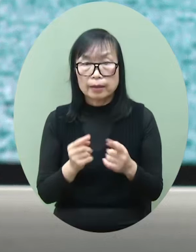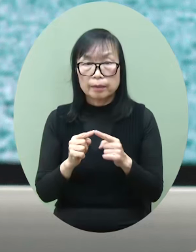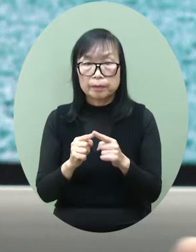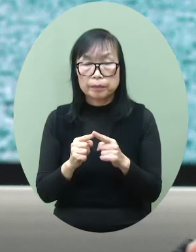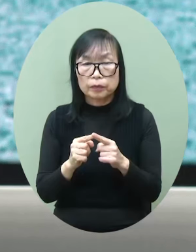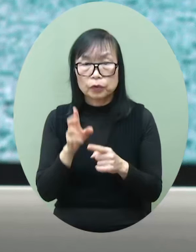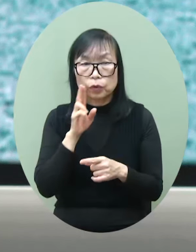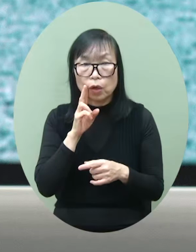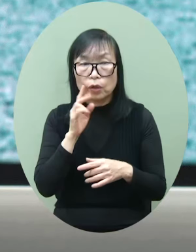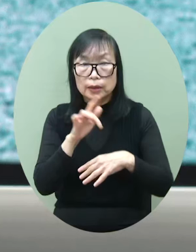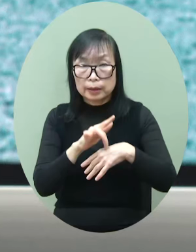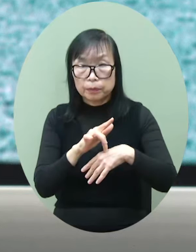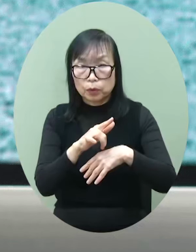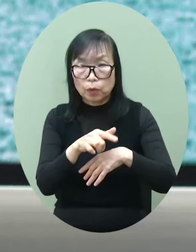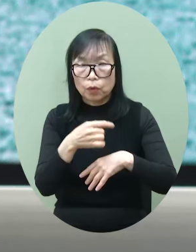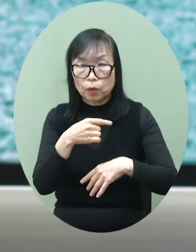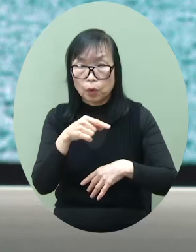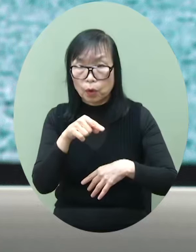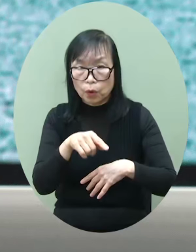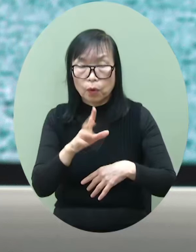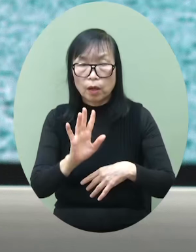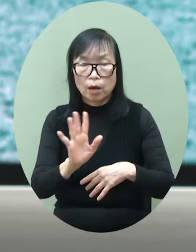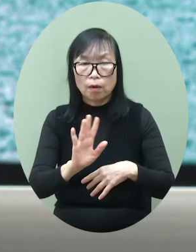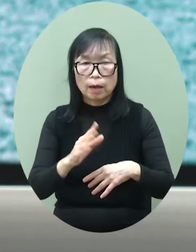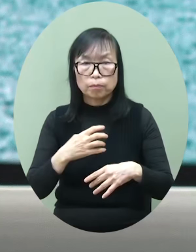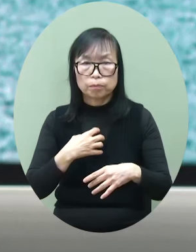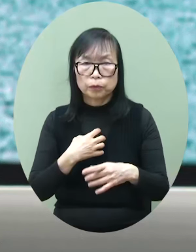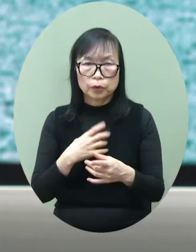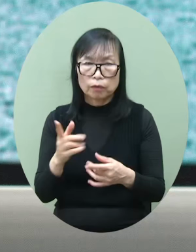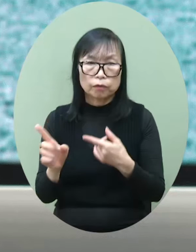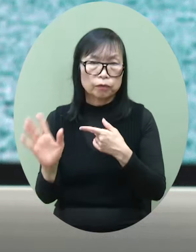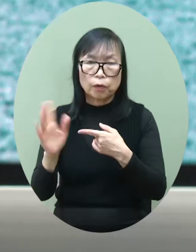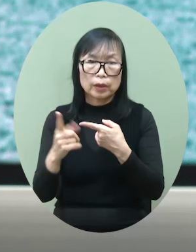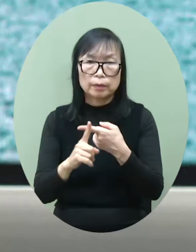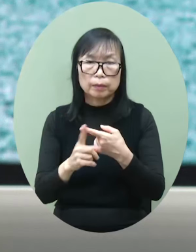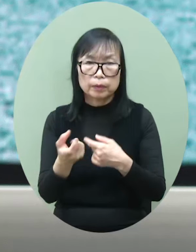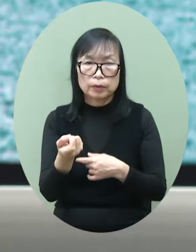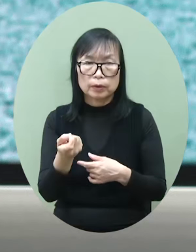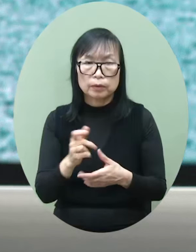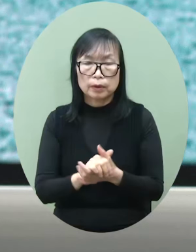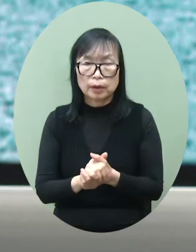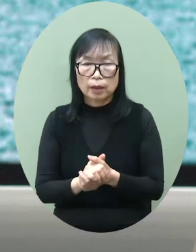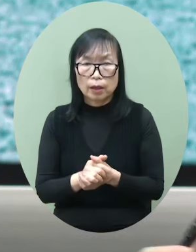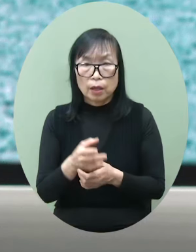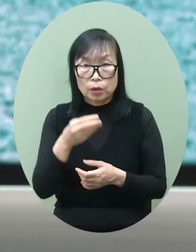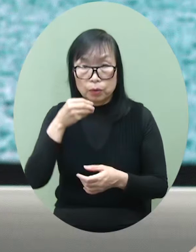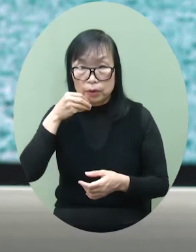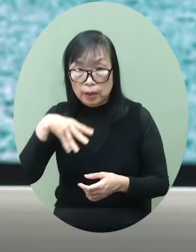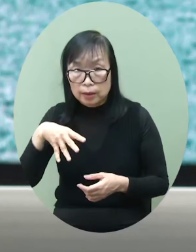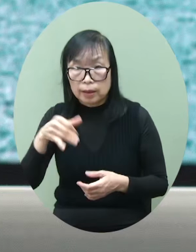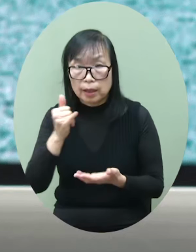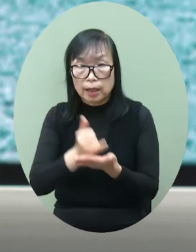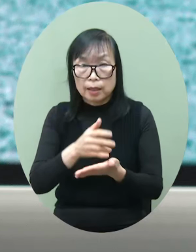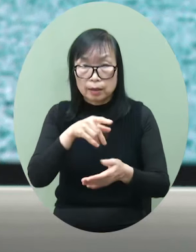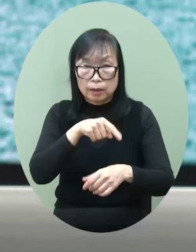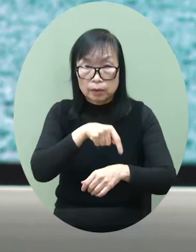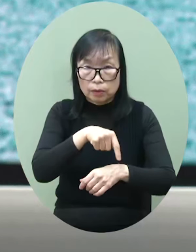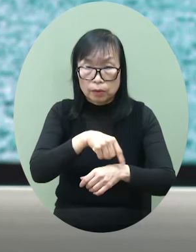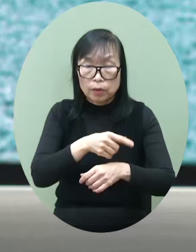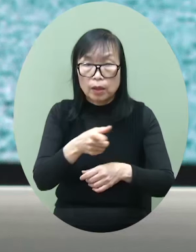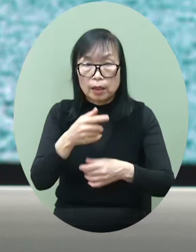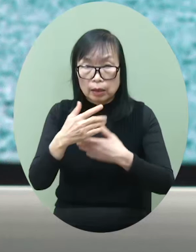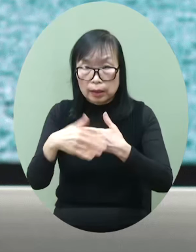如果接觸他那些我就覺得不太有風險反而說曾經在那裡逗留過會不會其